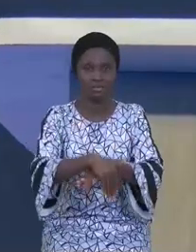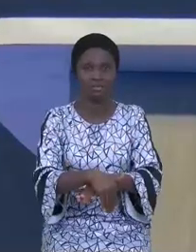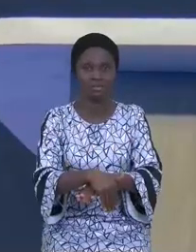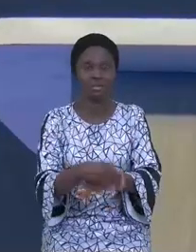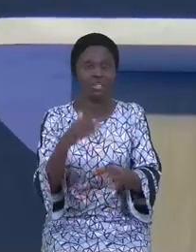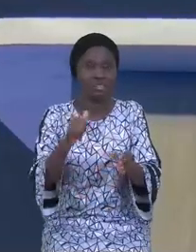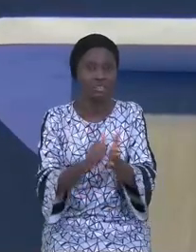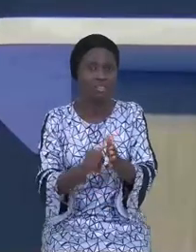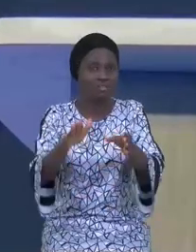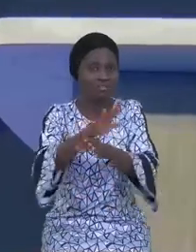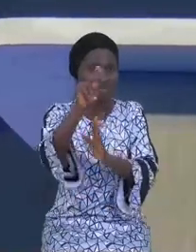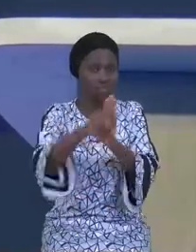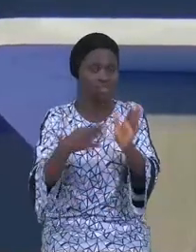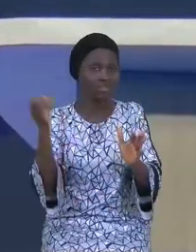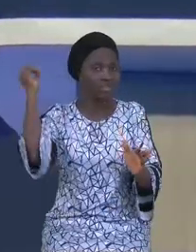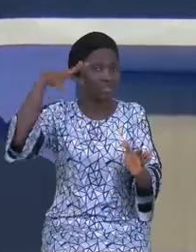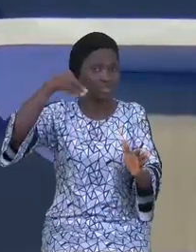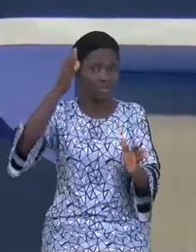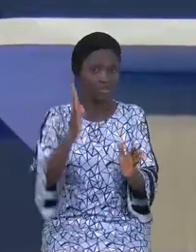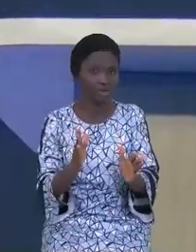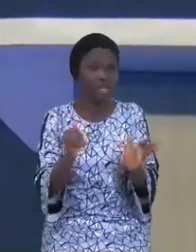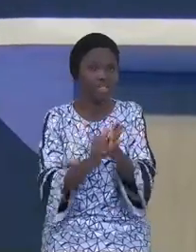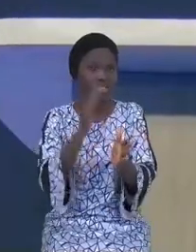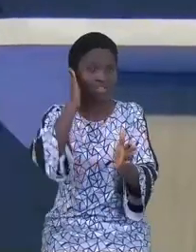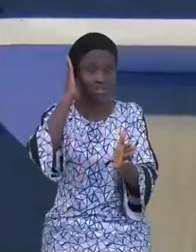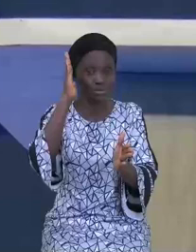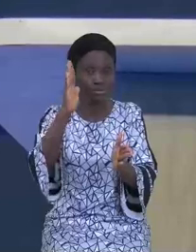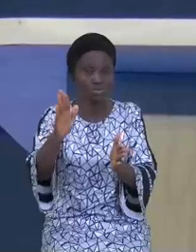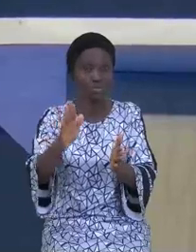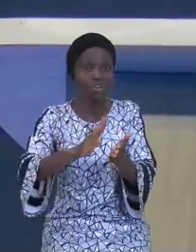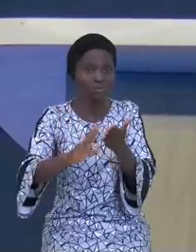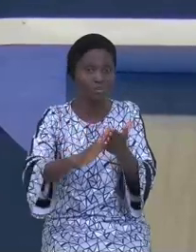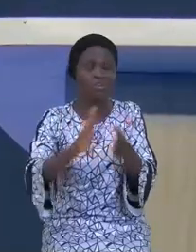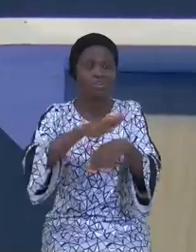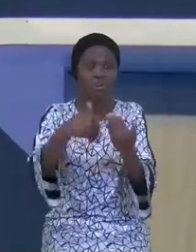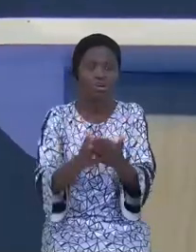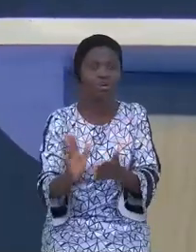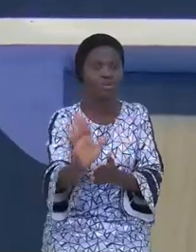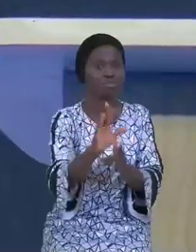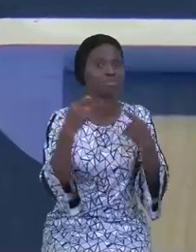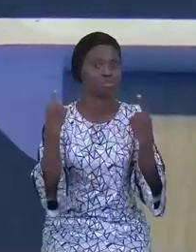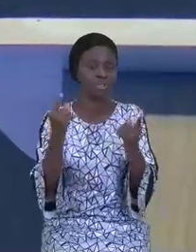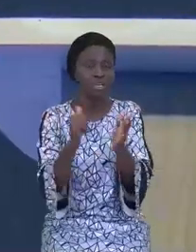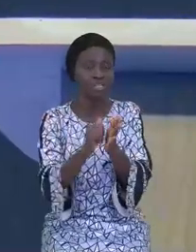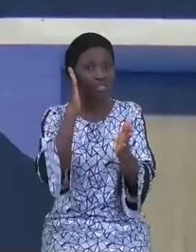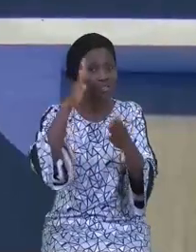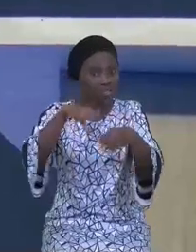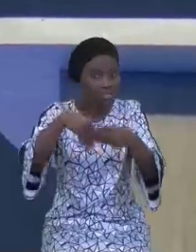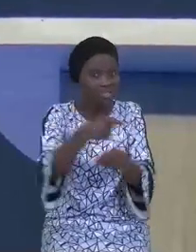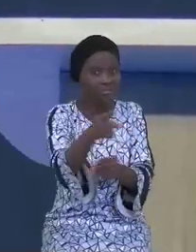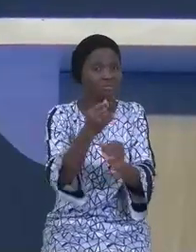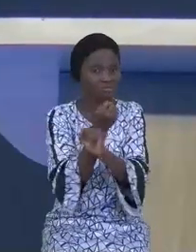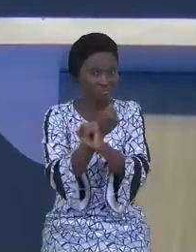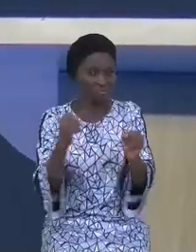Dieu qui va mettre de côté tes péchés, qui va pardonner tous tes péchés, qui va te donner le salut, qui